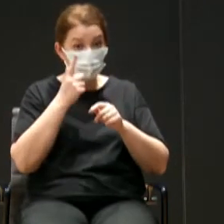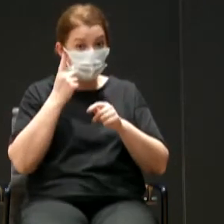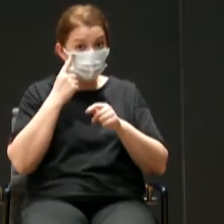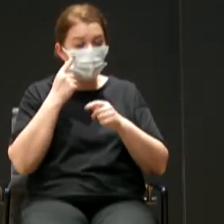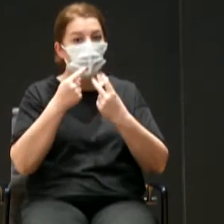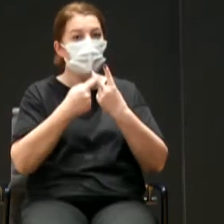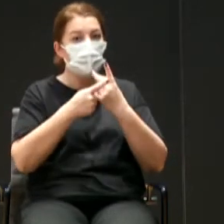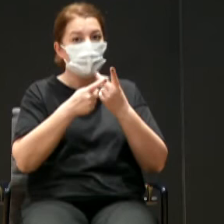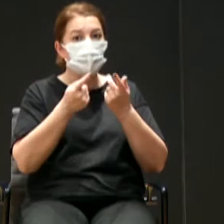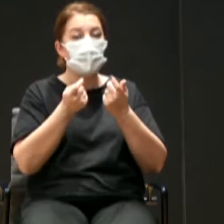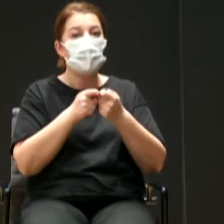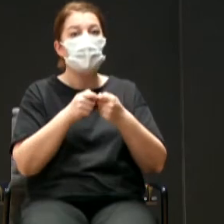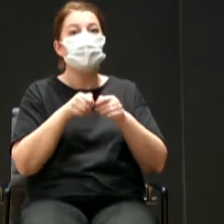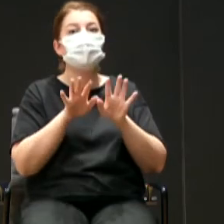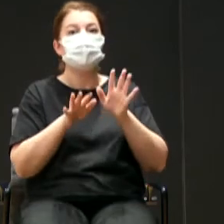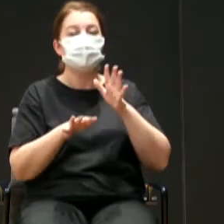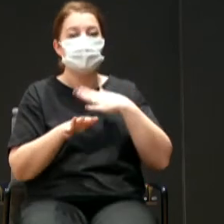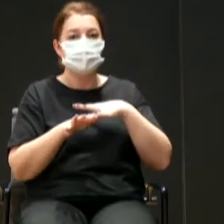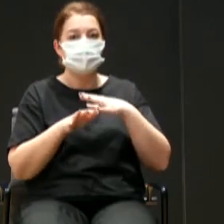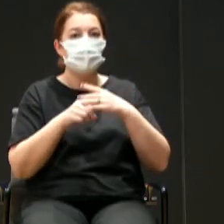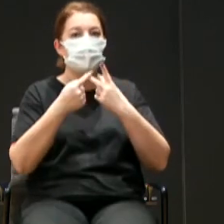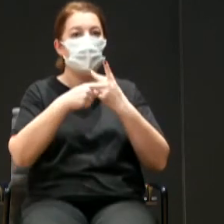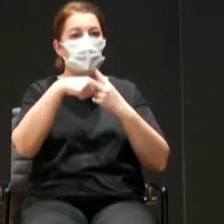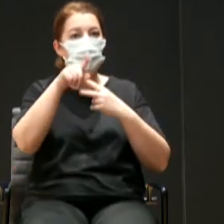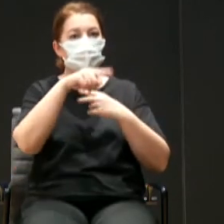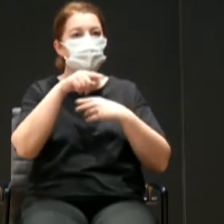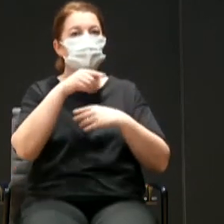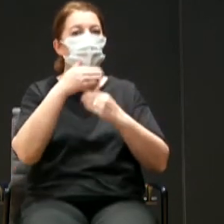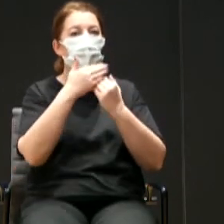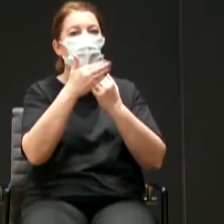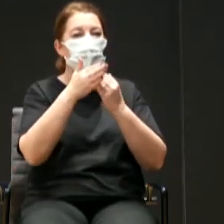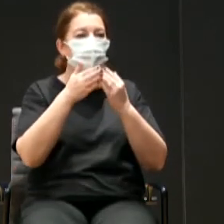Yakuplu'ya kapatılmasın istedik. Yakuplu komşularımız kullansın istedik.